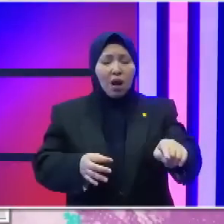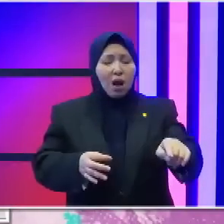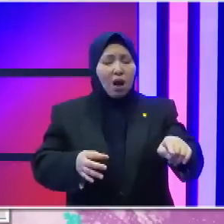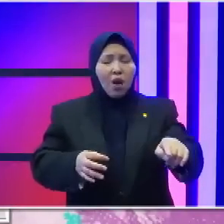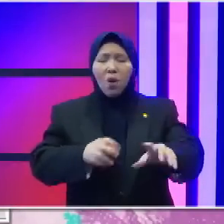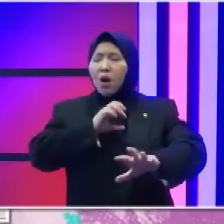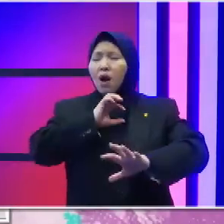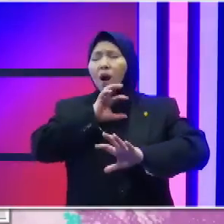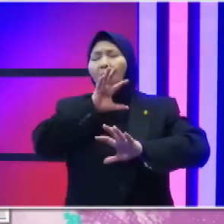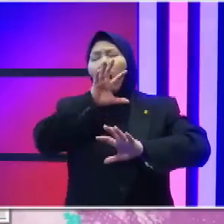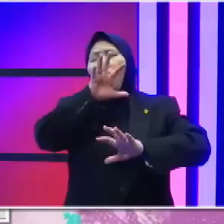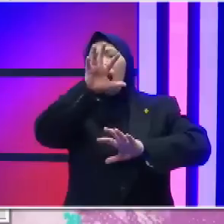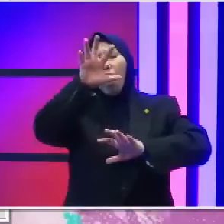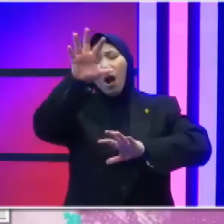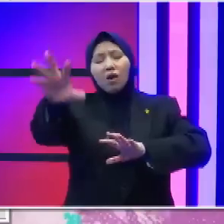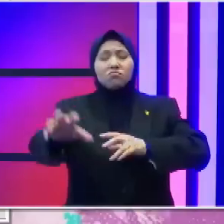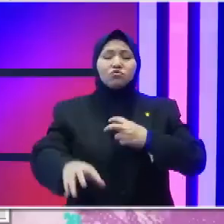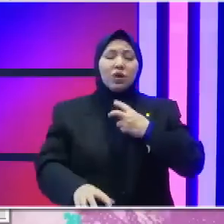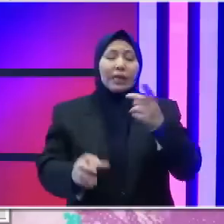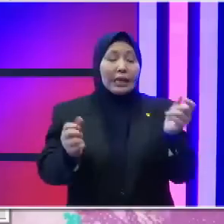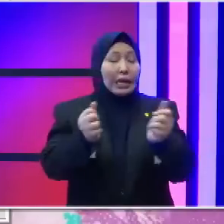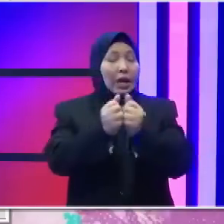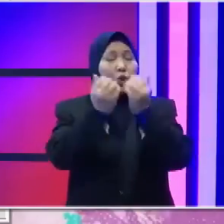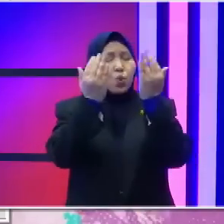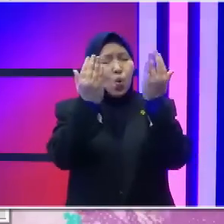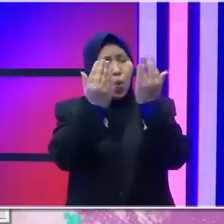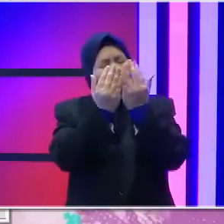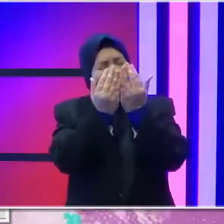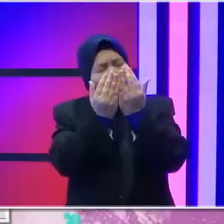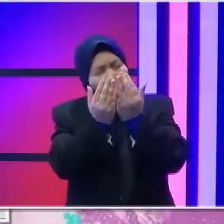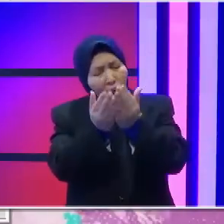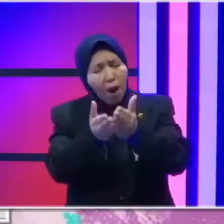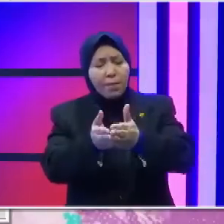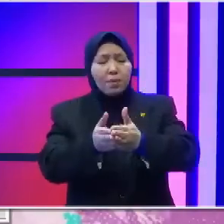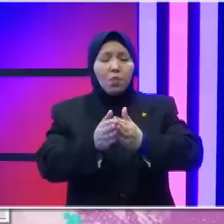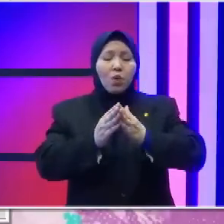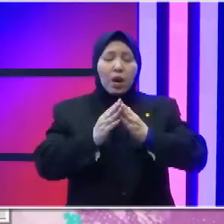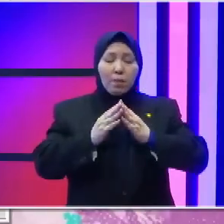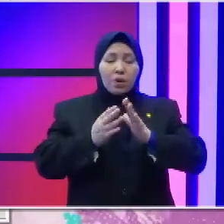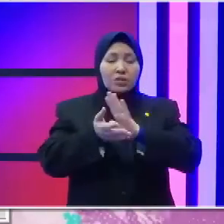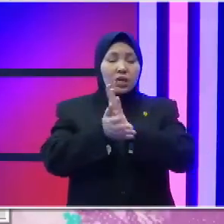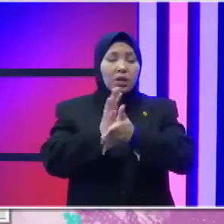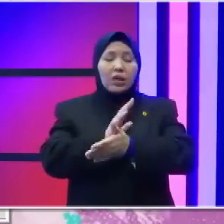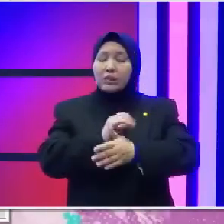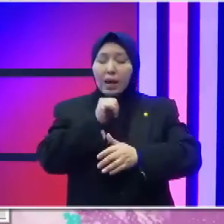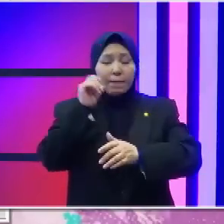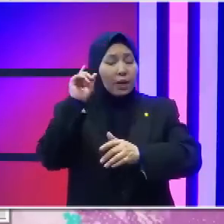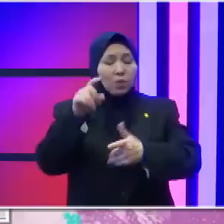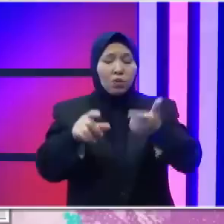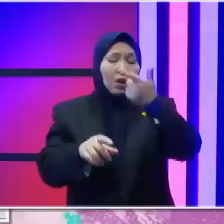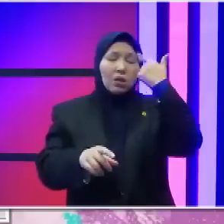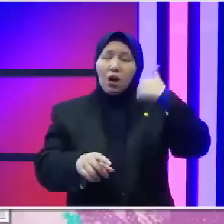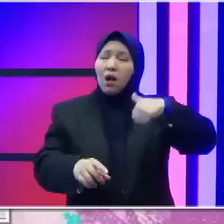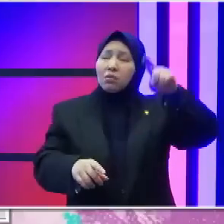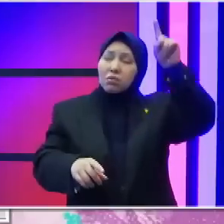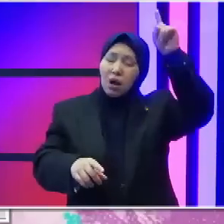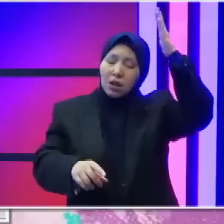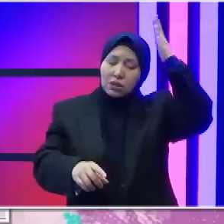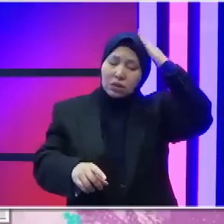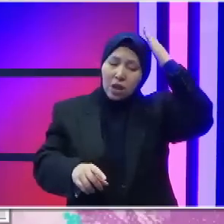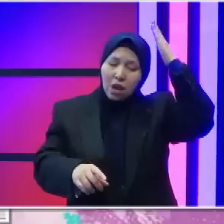تجهر بالقول فإنه يعلم السر